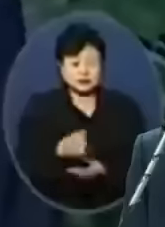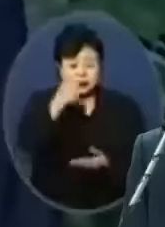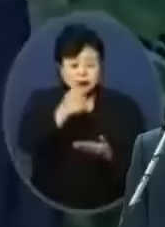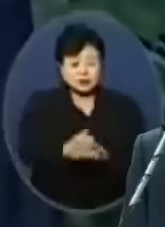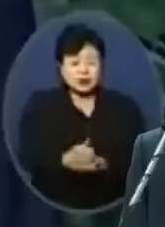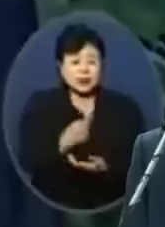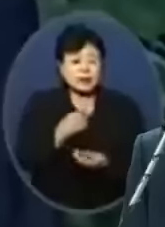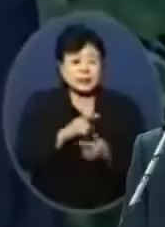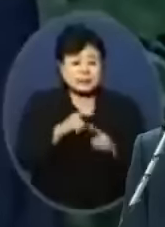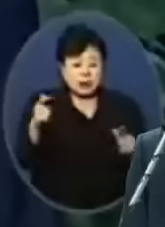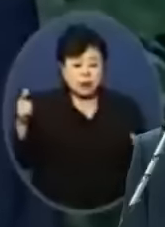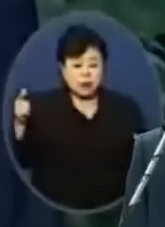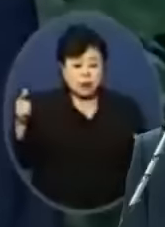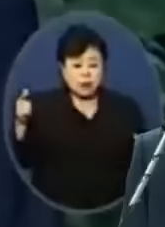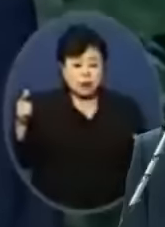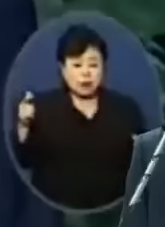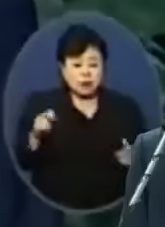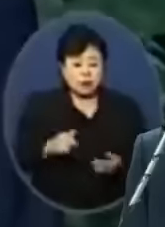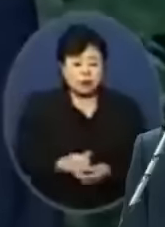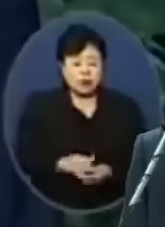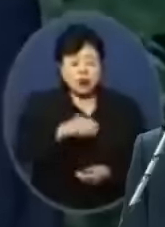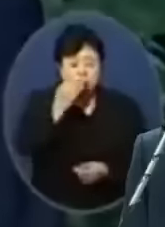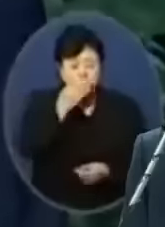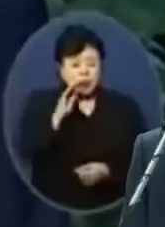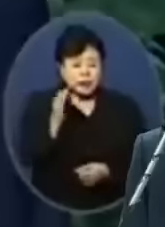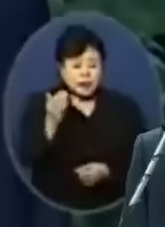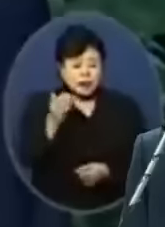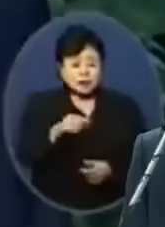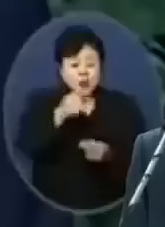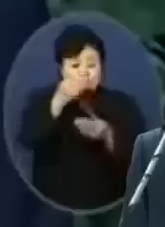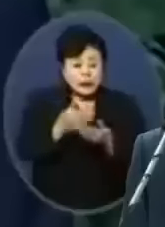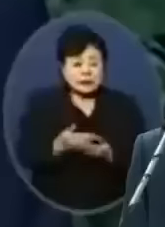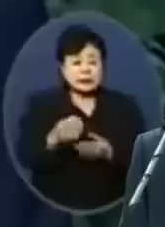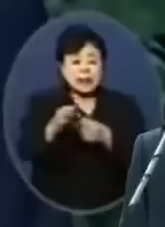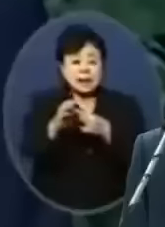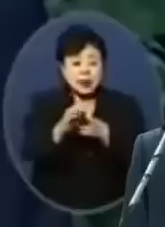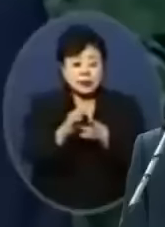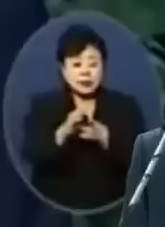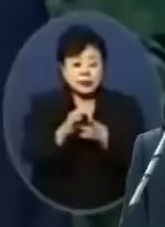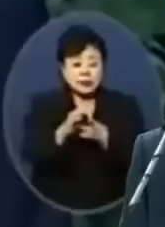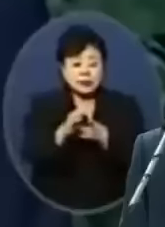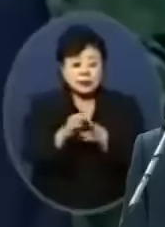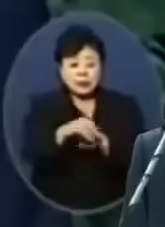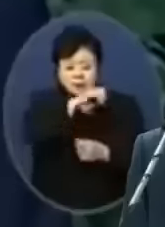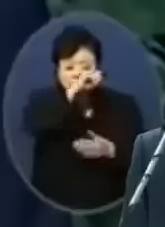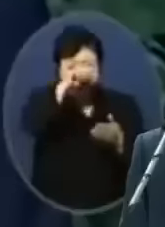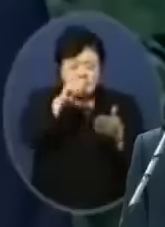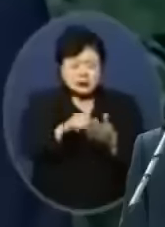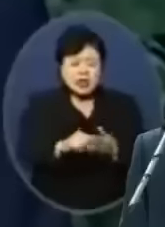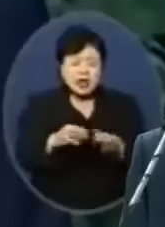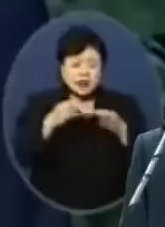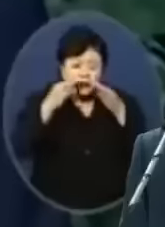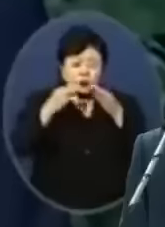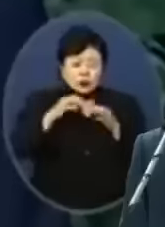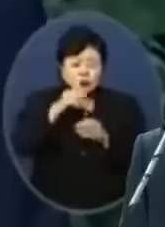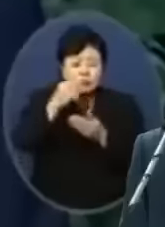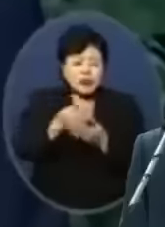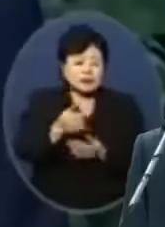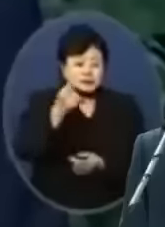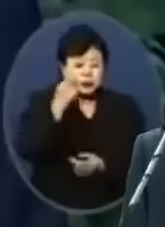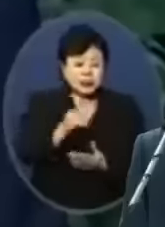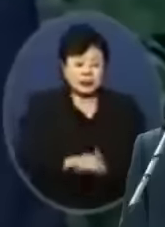죄를 짓지 아니하고 거룩하게 되어야 구원을 얻는다면 평생의 노력에도 구원받을 수 없습니다.